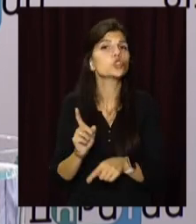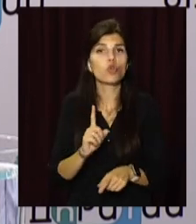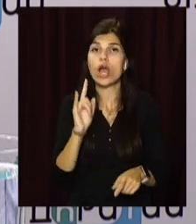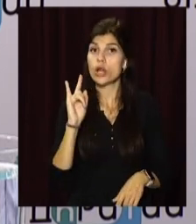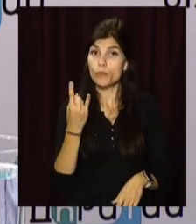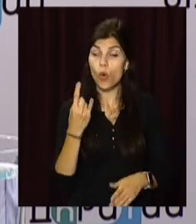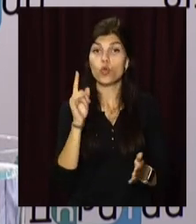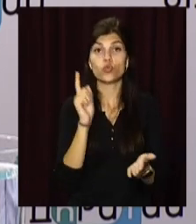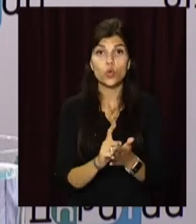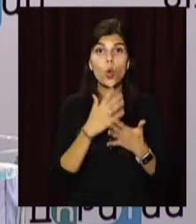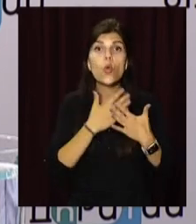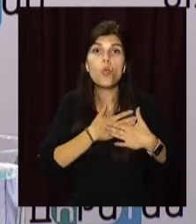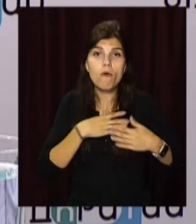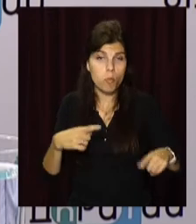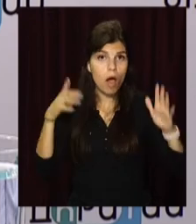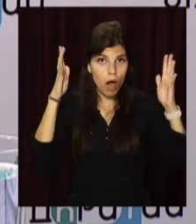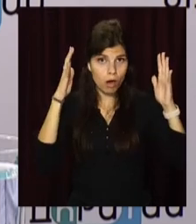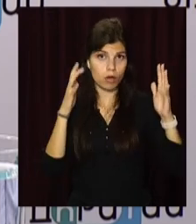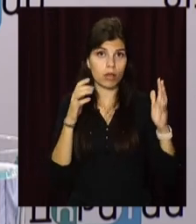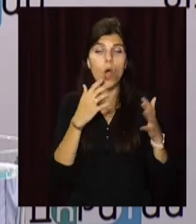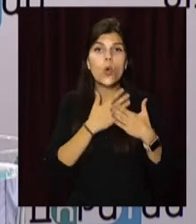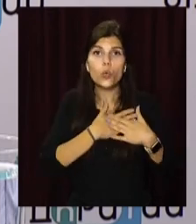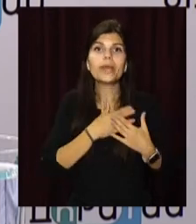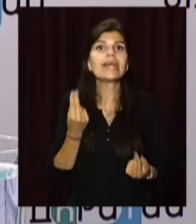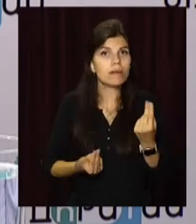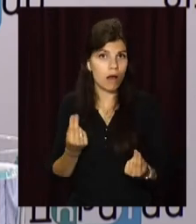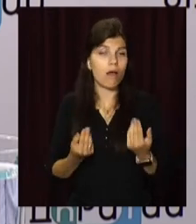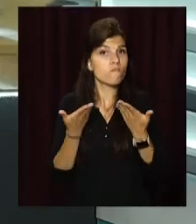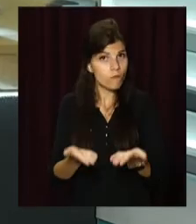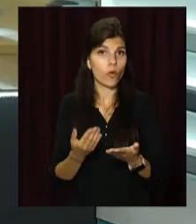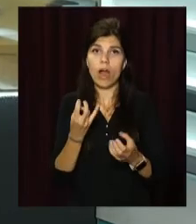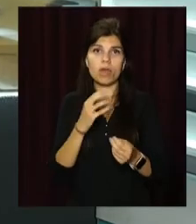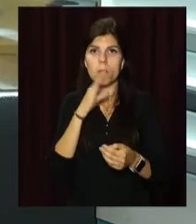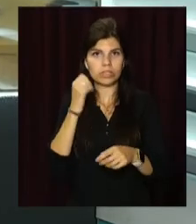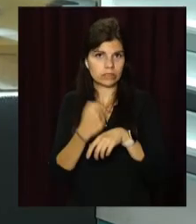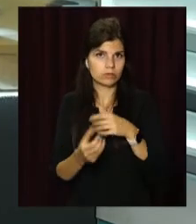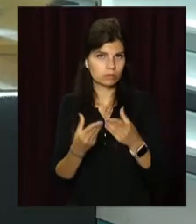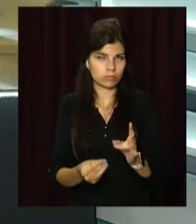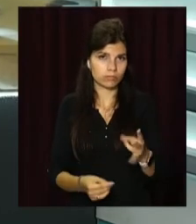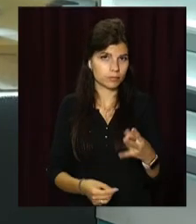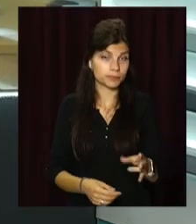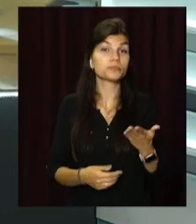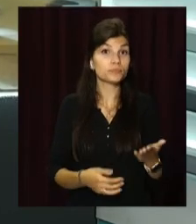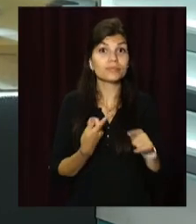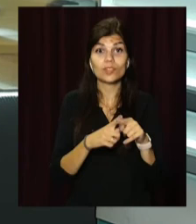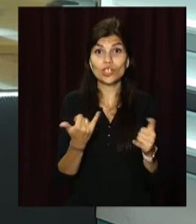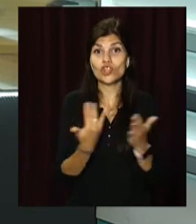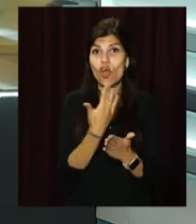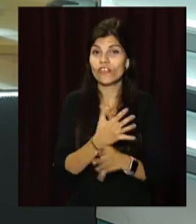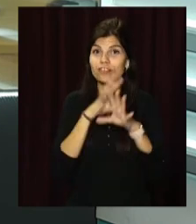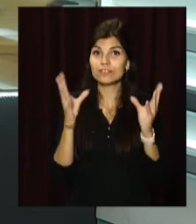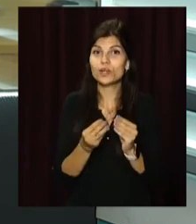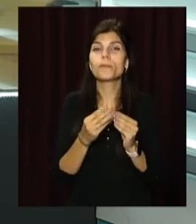ребенок должен любить футбол, любить играть. І це були всі новини на цю годину.